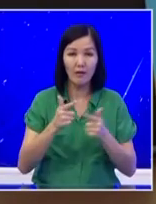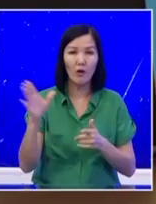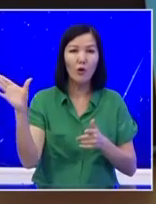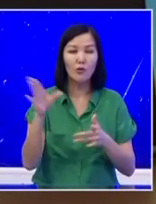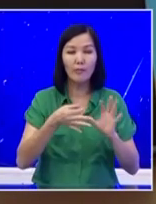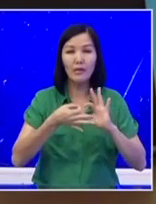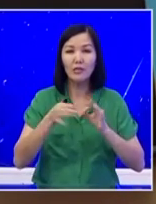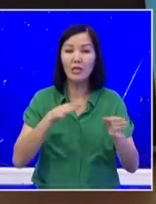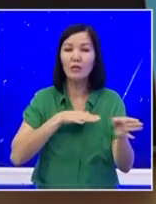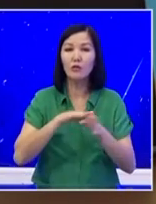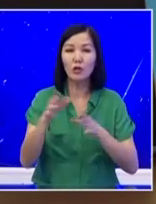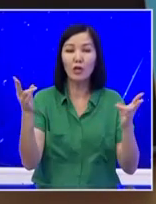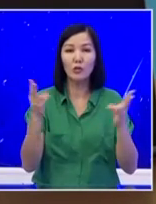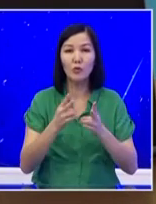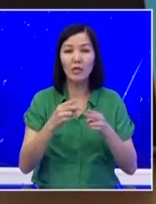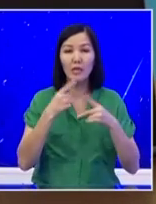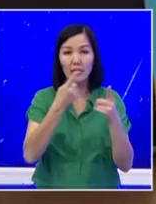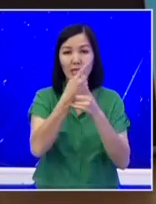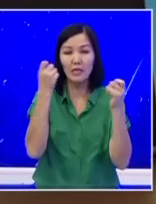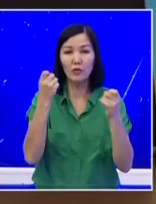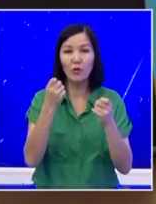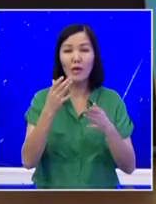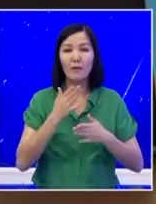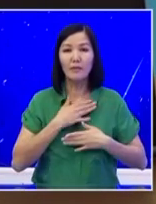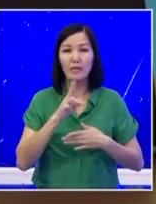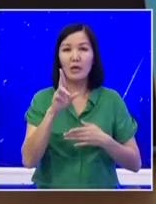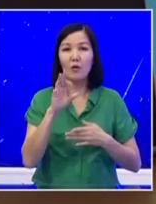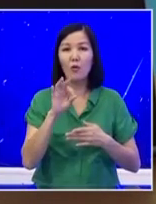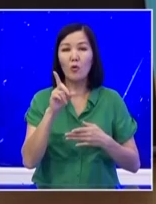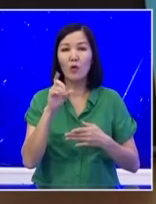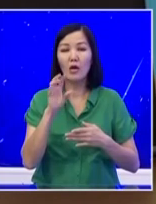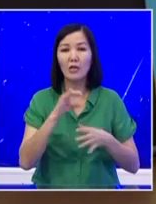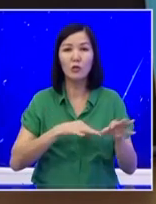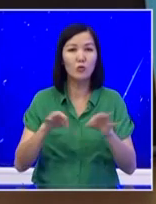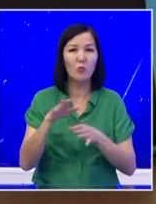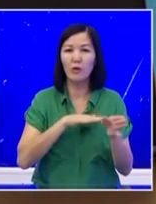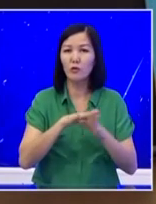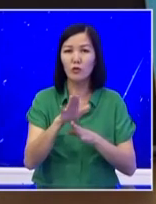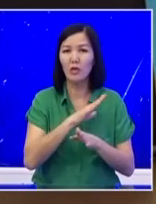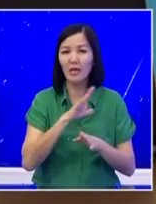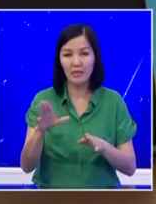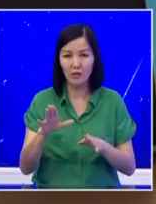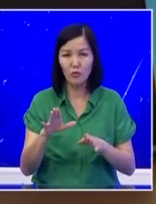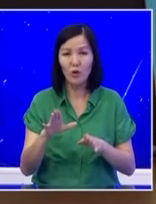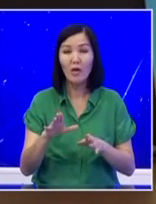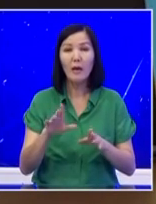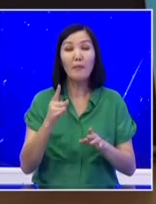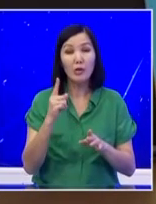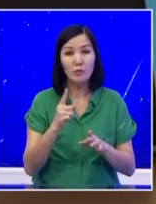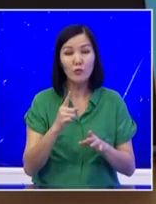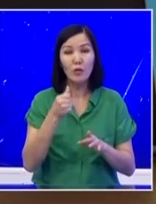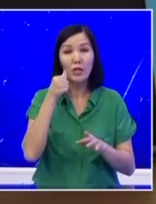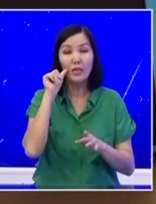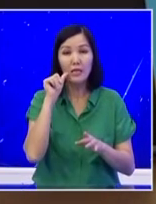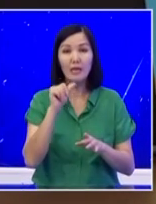жақсылап жүзеге асырыңдар. Бір ескерту, бізде Қорғас аумағында бірде бір жоба жүзеге асып жатқан жоқ. Неге? Кеше